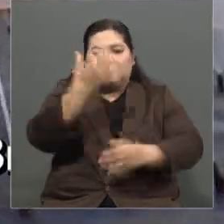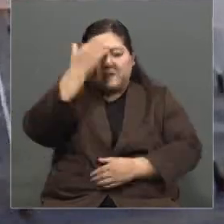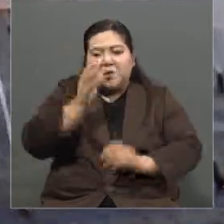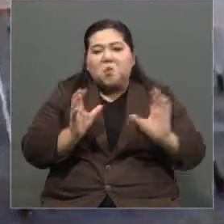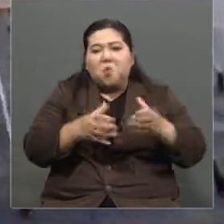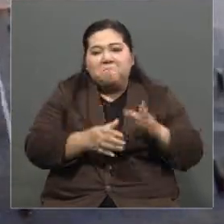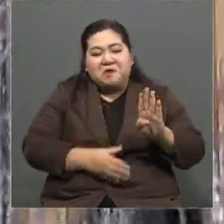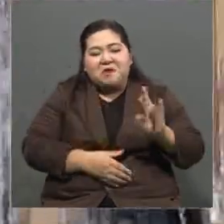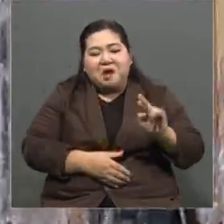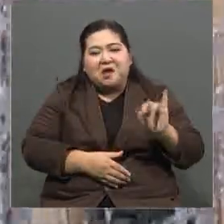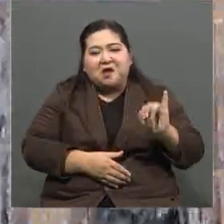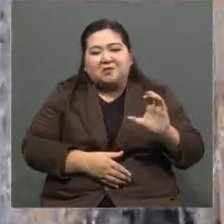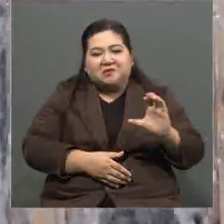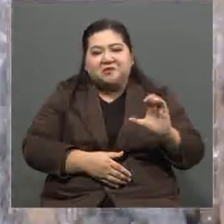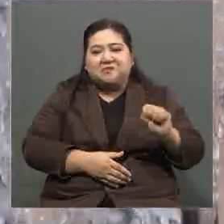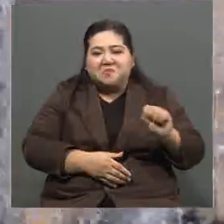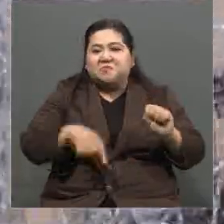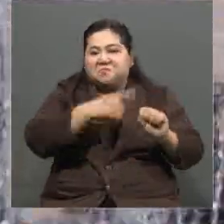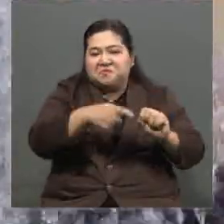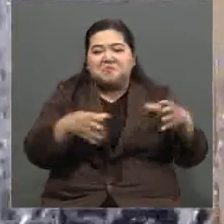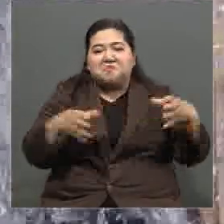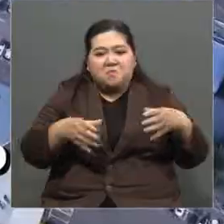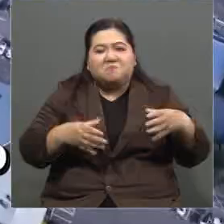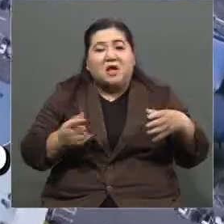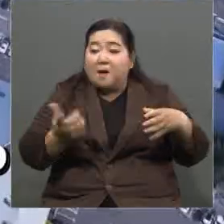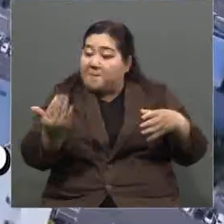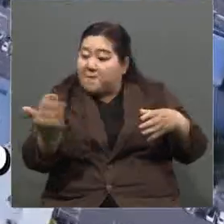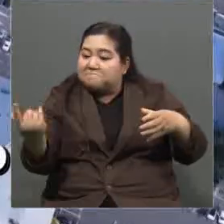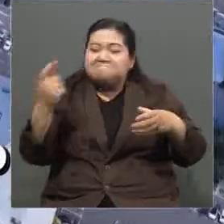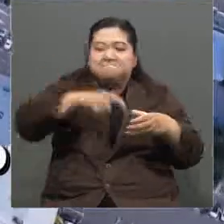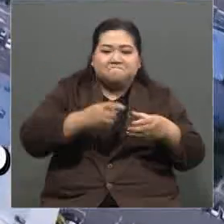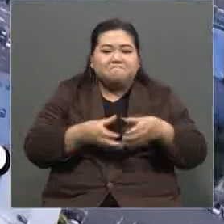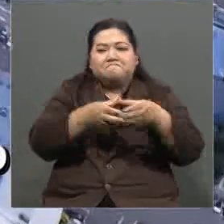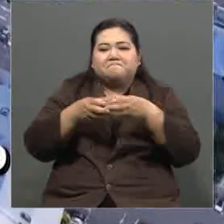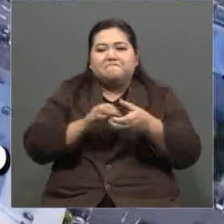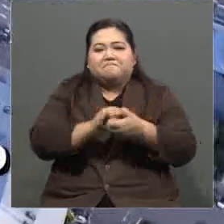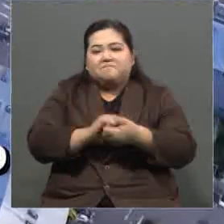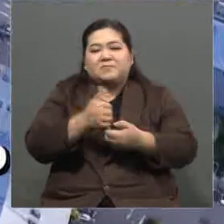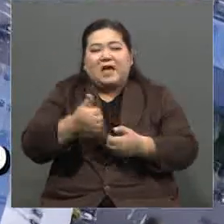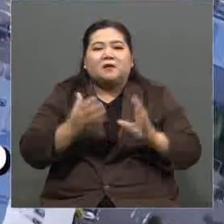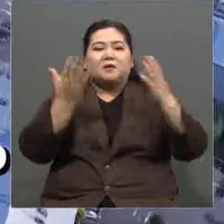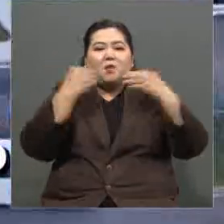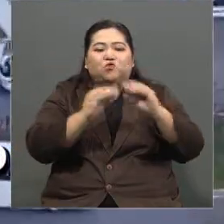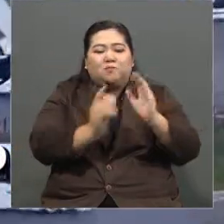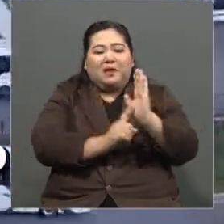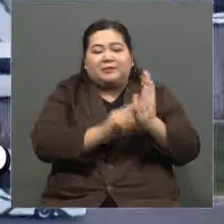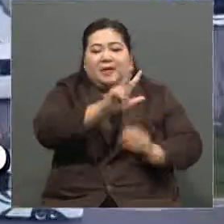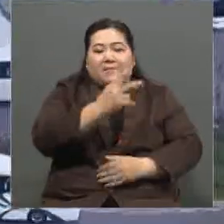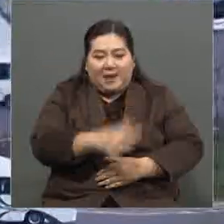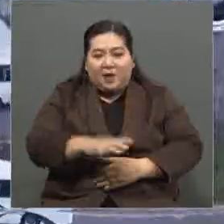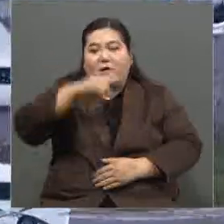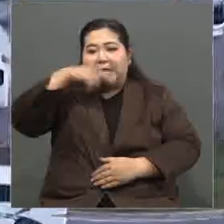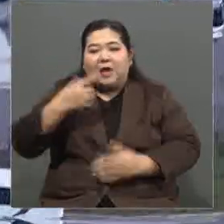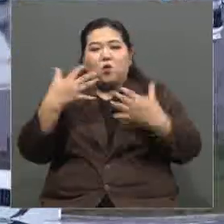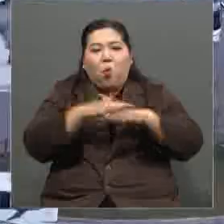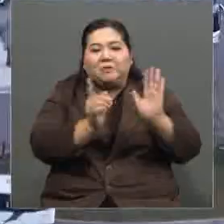ิกและประเทศกำลังพัฒนาที่มีศักยภาพสามารถมาร่วมมือกันได้ซึ่งก็มีการจัดประชุมกันแล้ว 3ครั้งไทยเราก็เข้าร่วมทุก